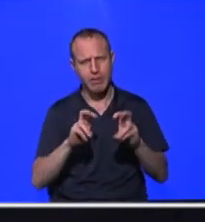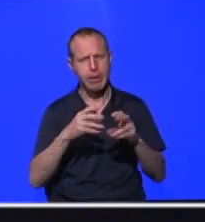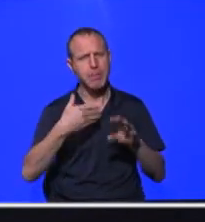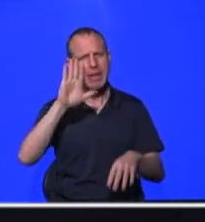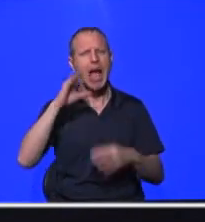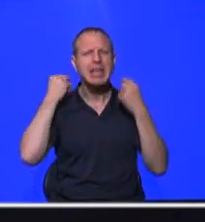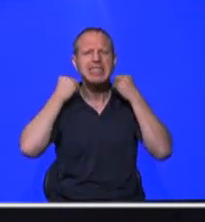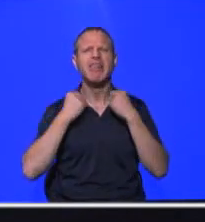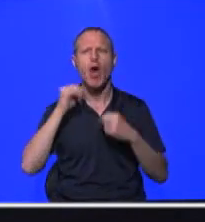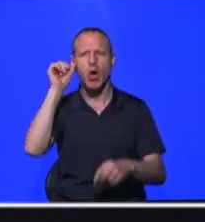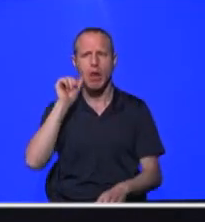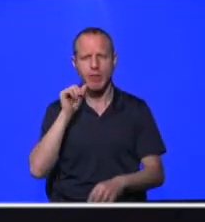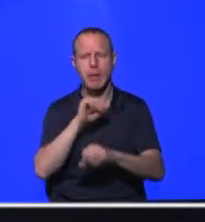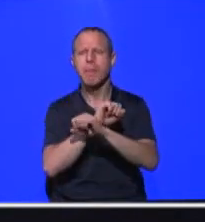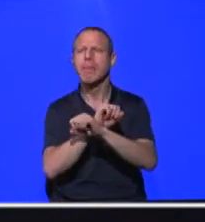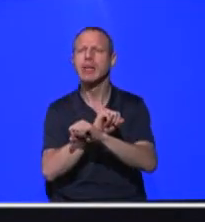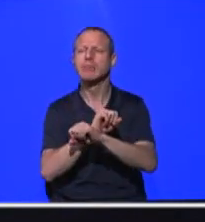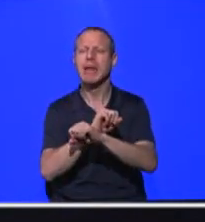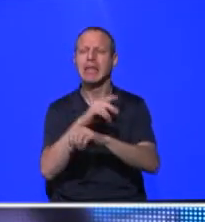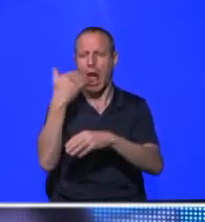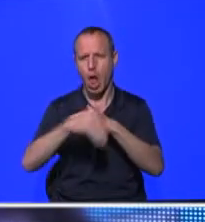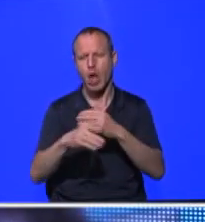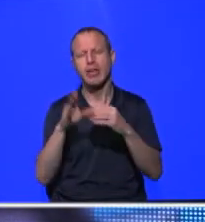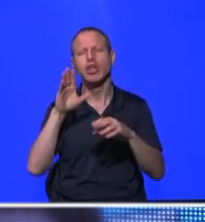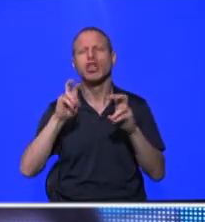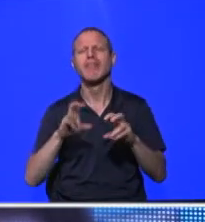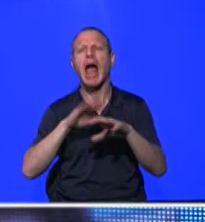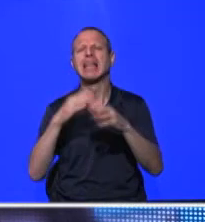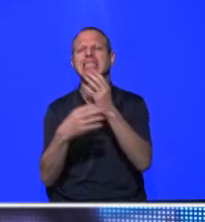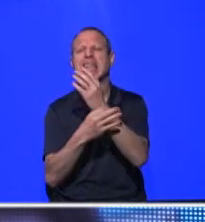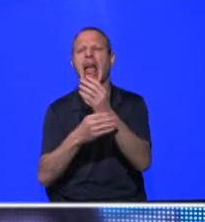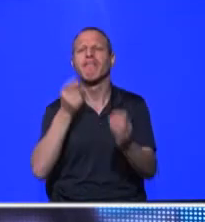לבן, ובמסע האחרון שלי ישבתי על סחיטה ואיומים, איומים יותר.